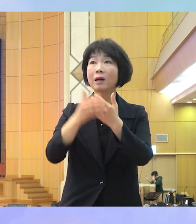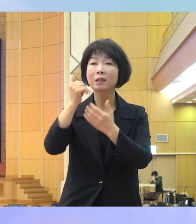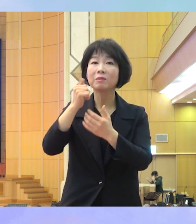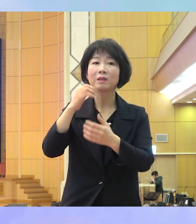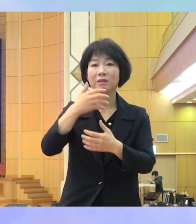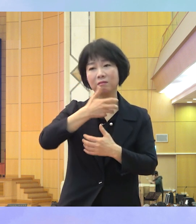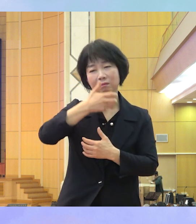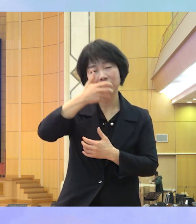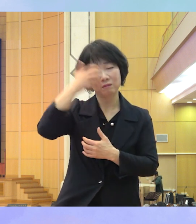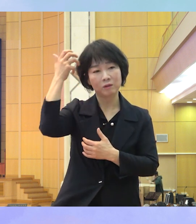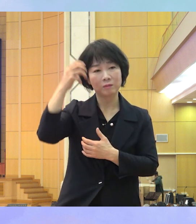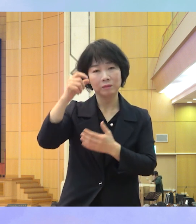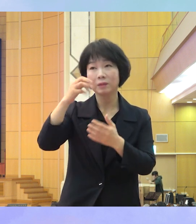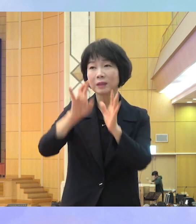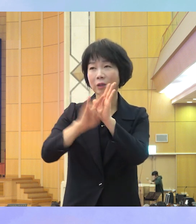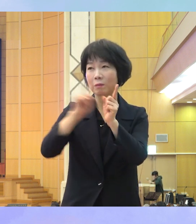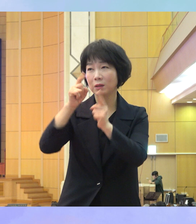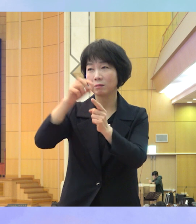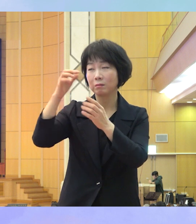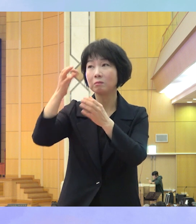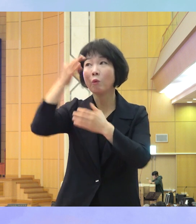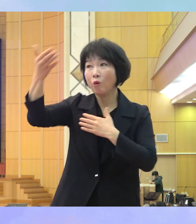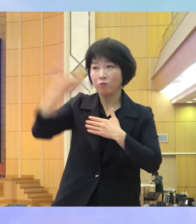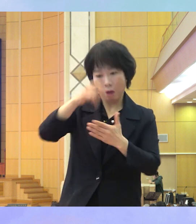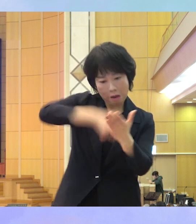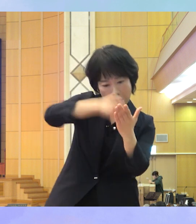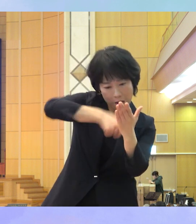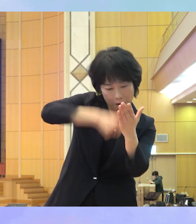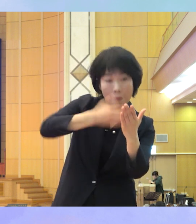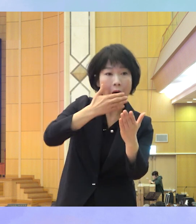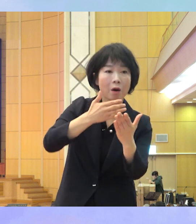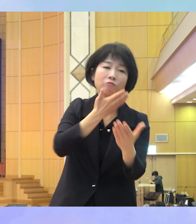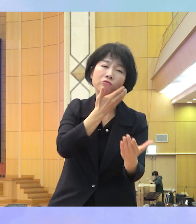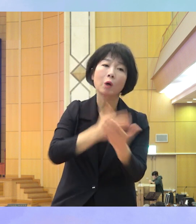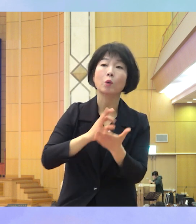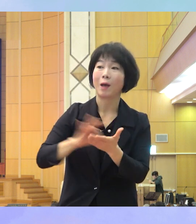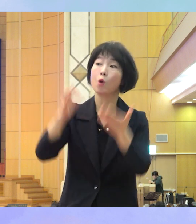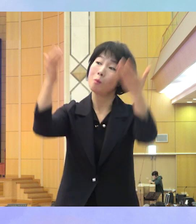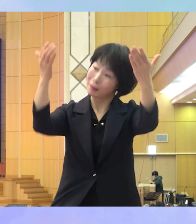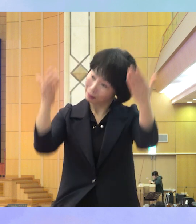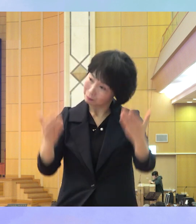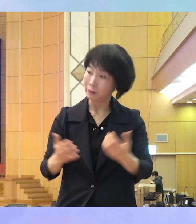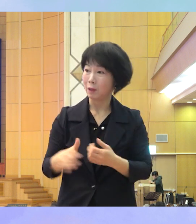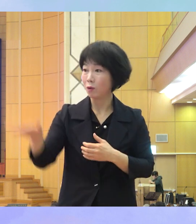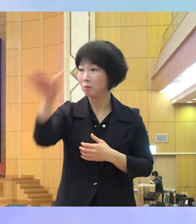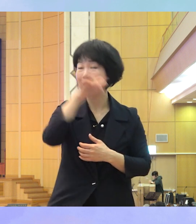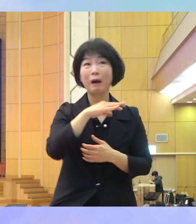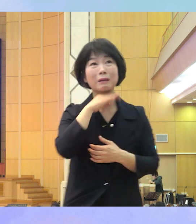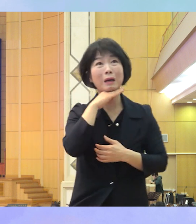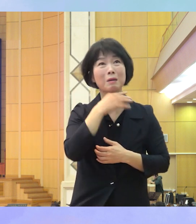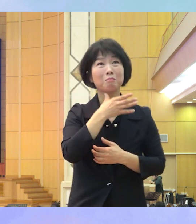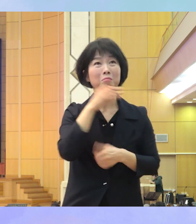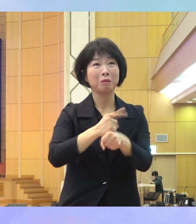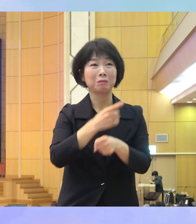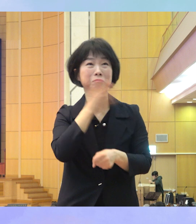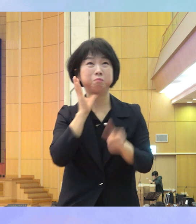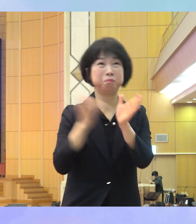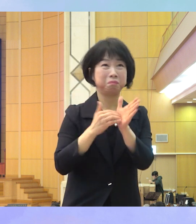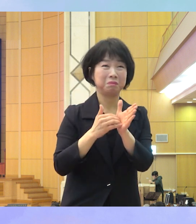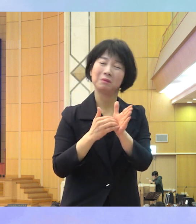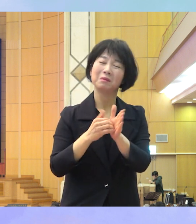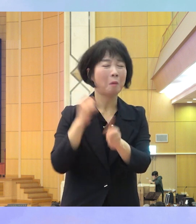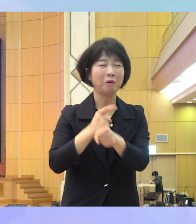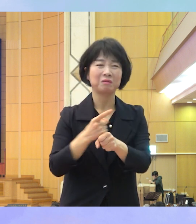요한계시록이야. 난 늙었으니까 이제 끝났어, 난 할 일이 없어,